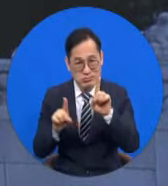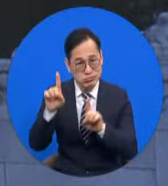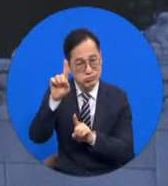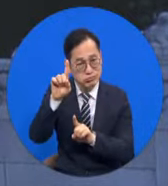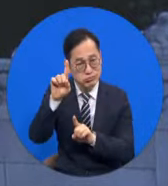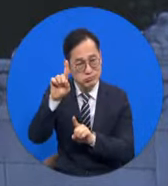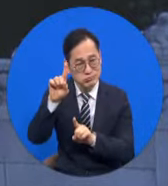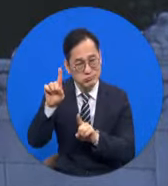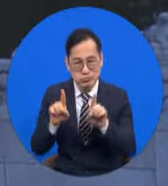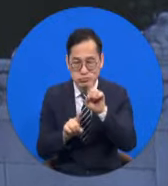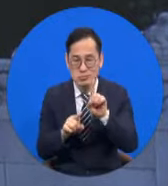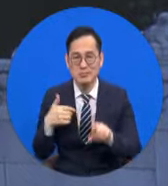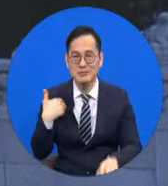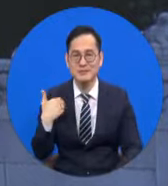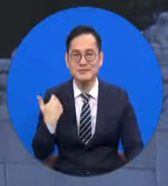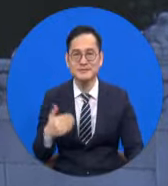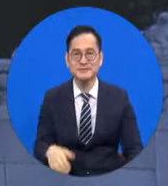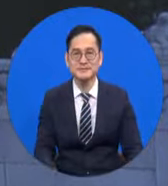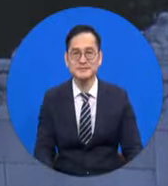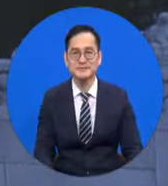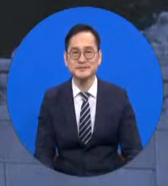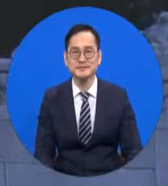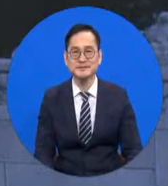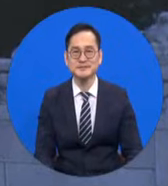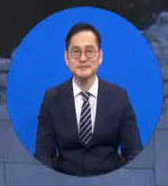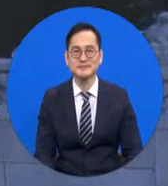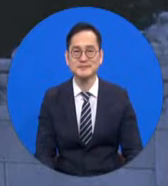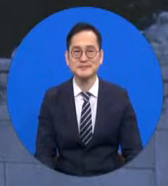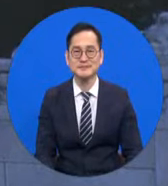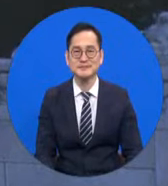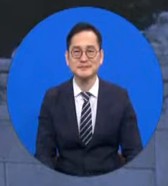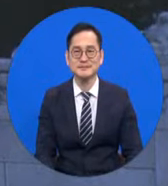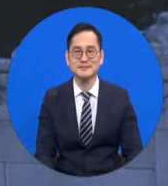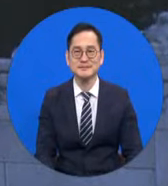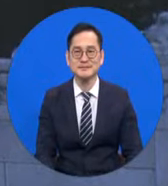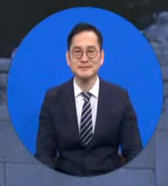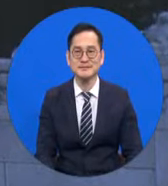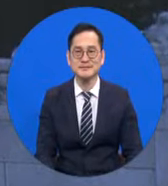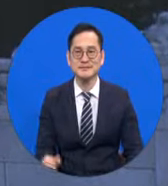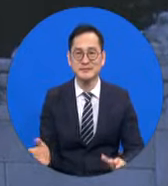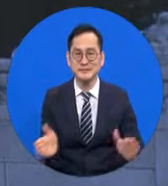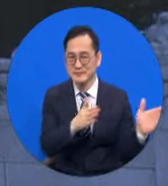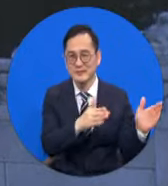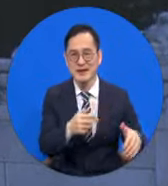있었을지 상당히 궁금합니다. 경합지, 격전지 중에 대표적인 곳이 어디겠습니까?